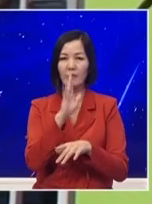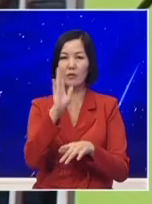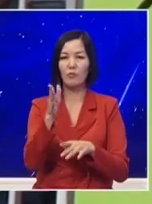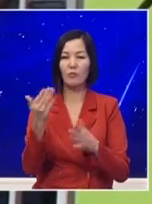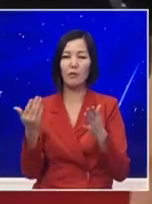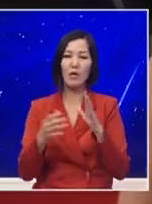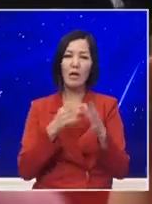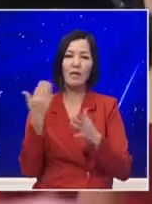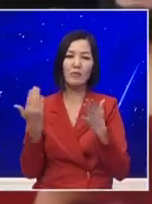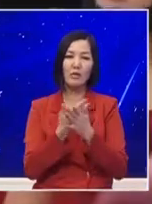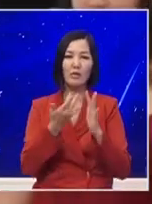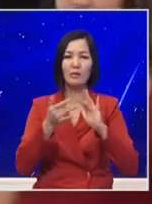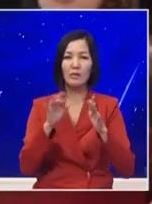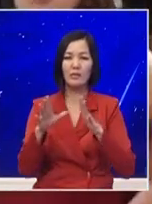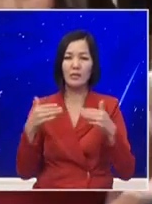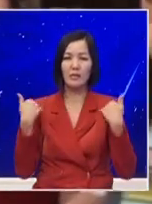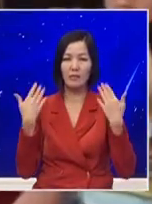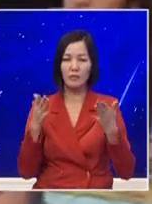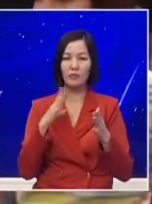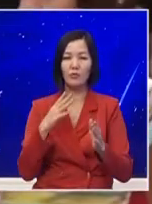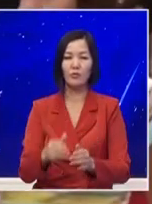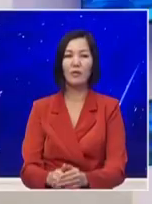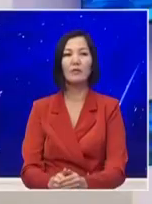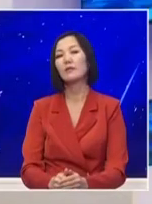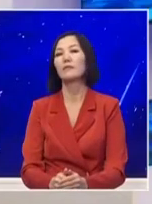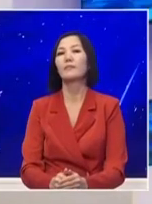ғаламтор ақпараттарын негізінде дайындаған Аялым Сансызбаева.